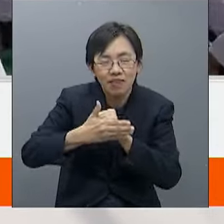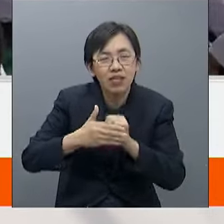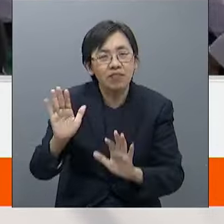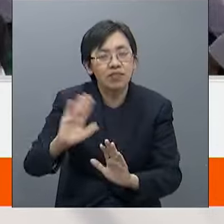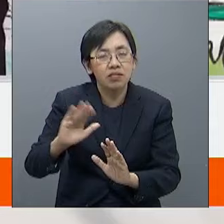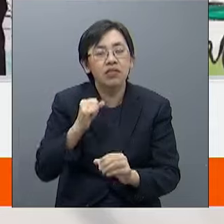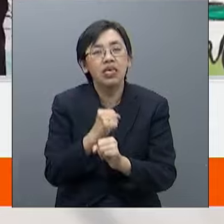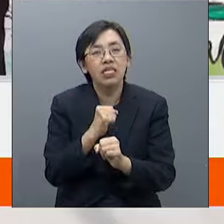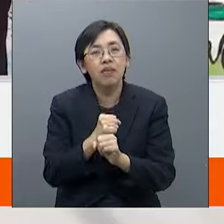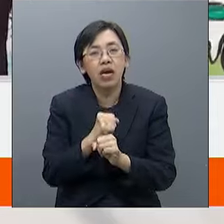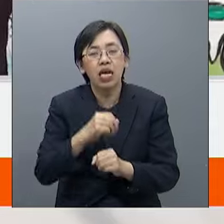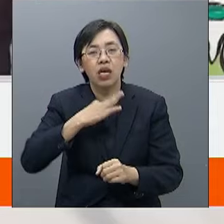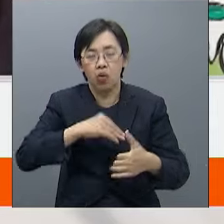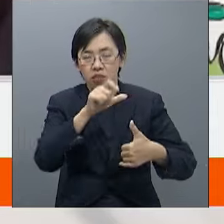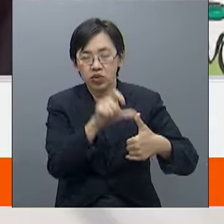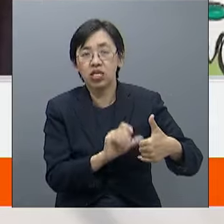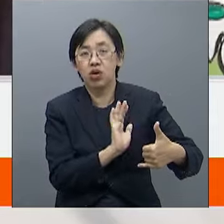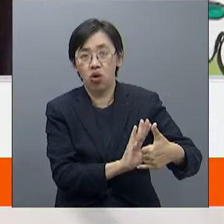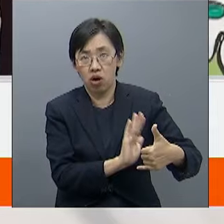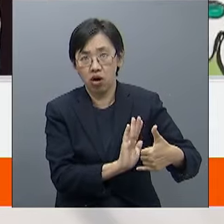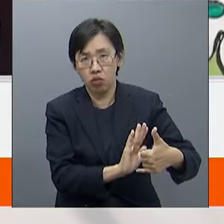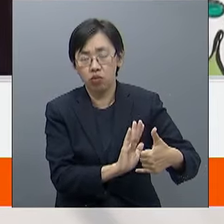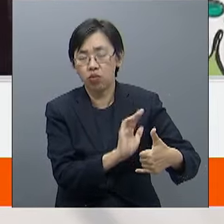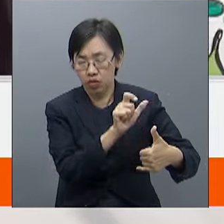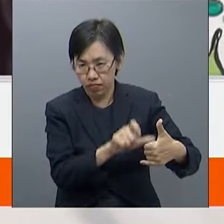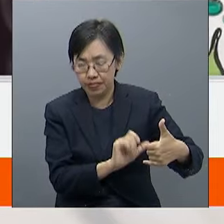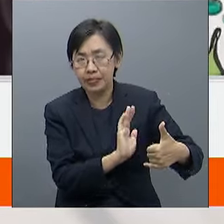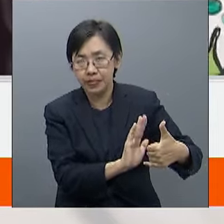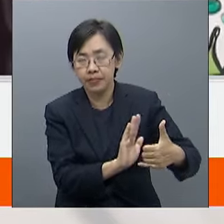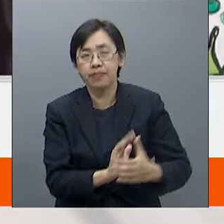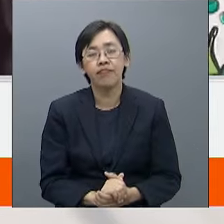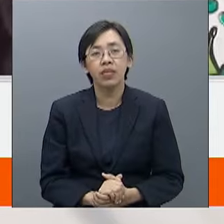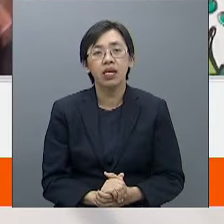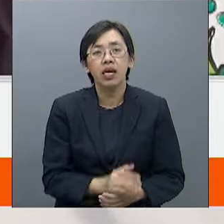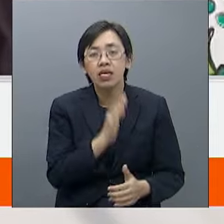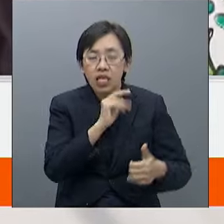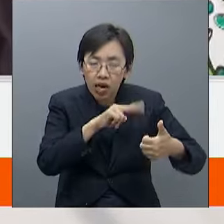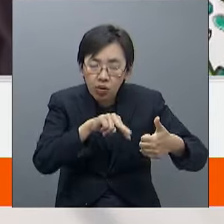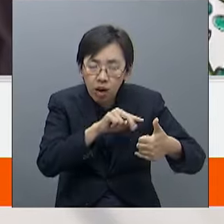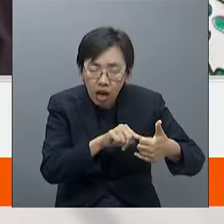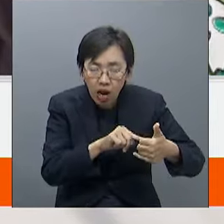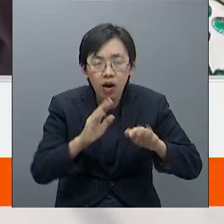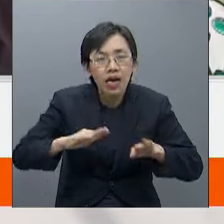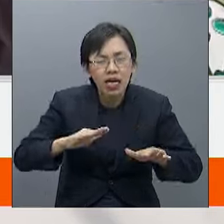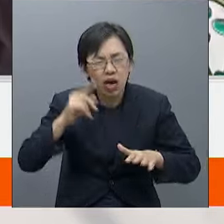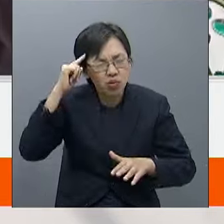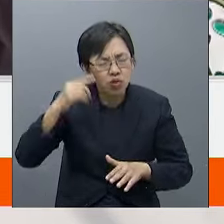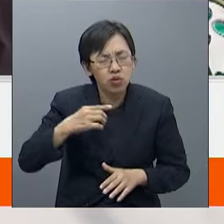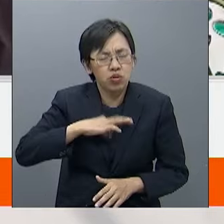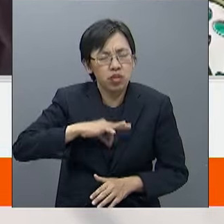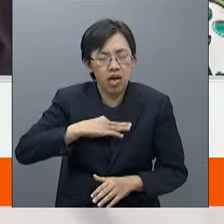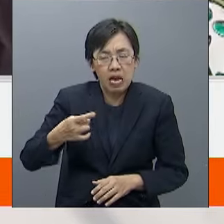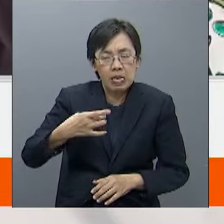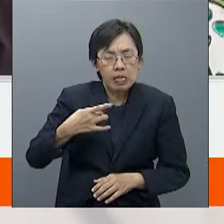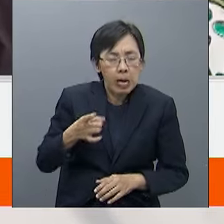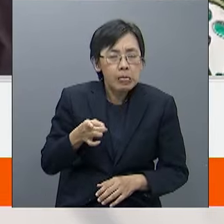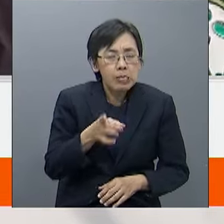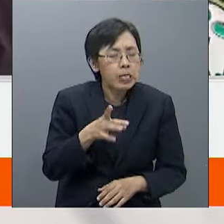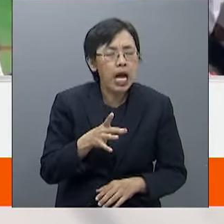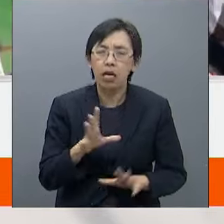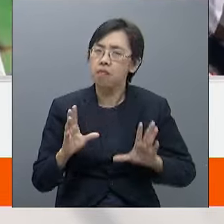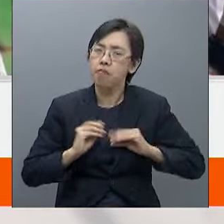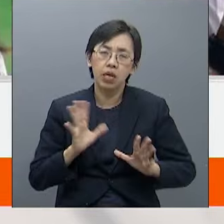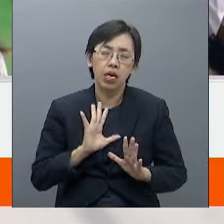ำงานกับสิ่งที่อยู่ข้างในจิตใจของเด็กนะ คะ การทำให้เด็กเห็นว่าการล้อแกล้งรังแกเป็นเรื่องที่ยอมรับไม่ได้เป็นเรื่